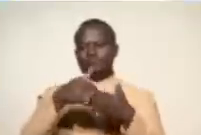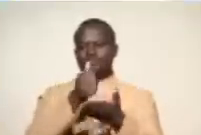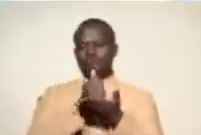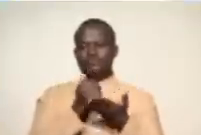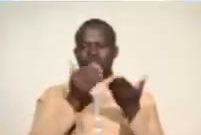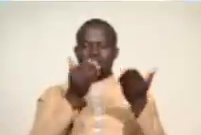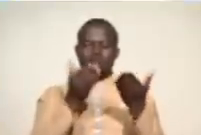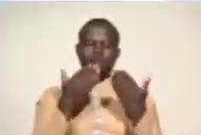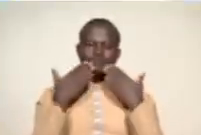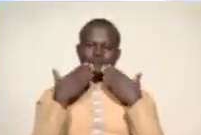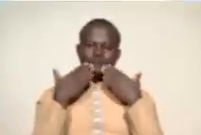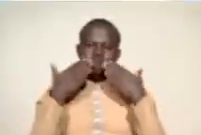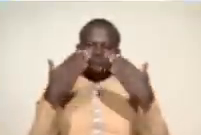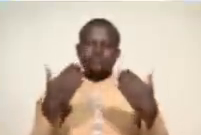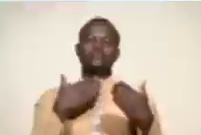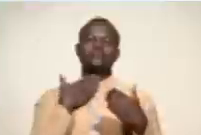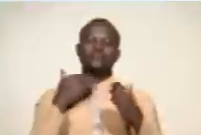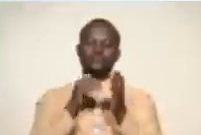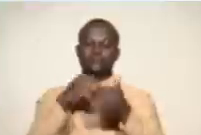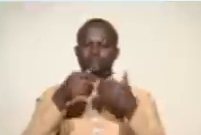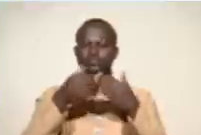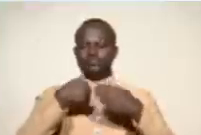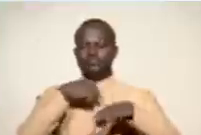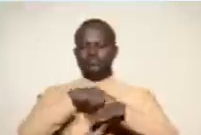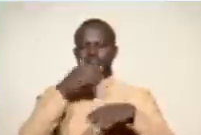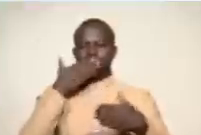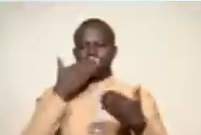yafashe kugeza aya makuru, turabashimiye, twifurije kandi gukomeza kugira ibihe byiza